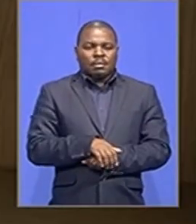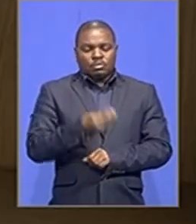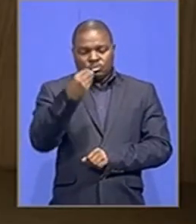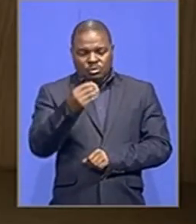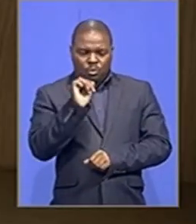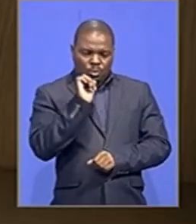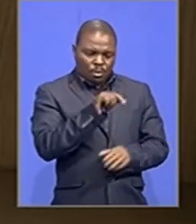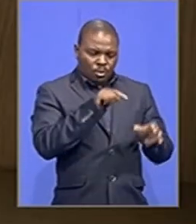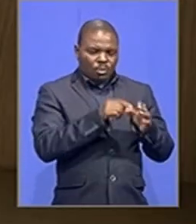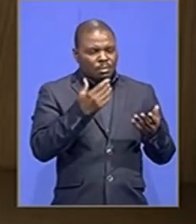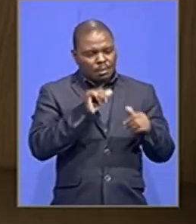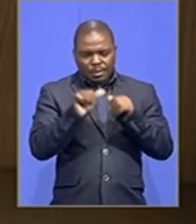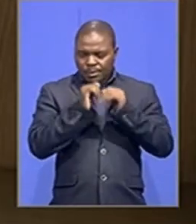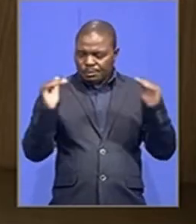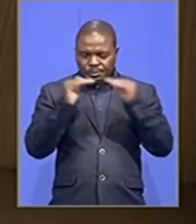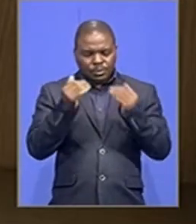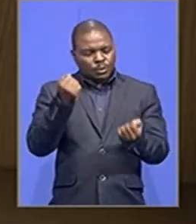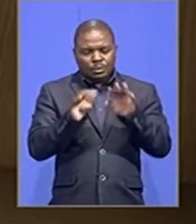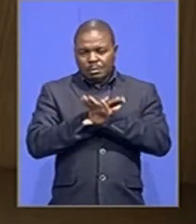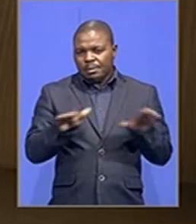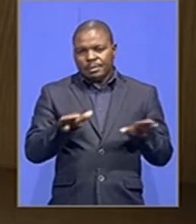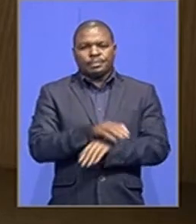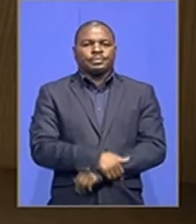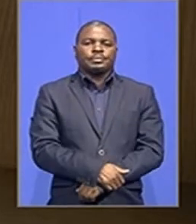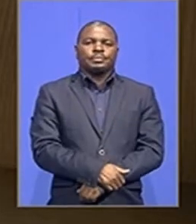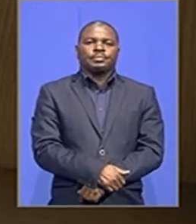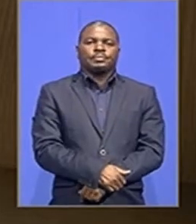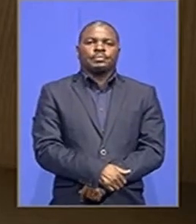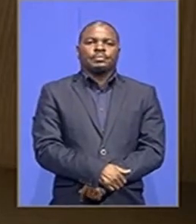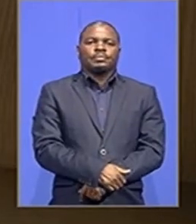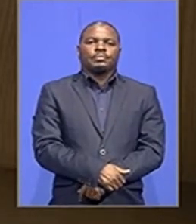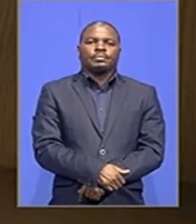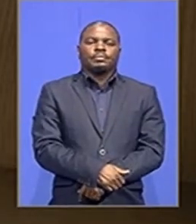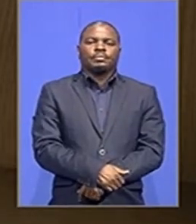a bone bosiamisi. Motlalepule Morake, SABC News, Galeshewe.